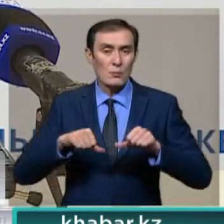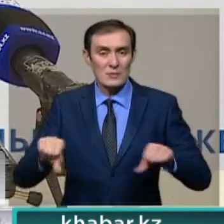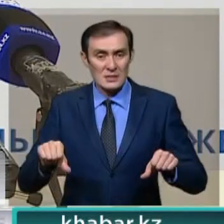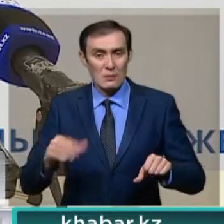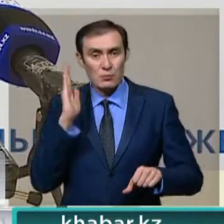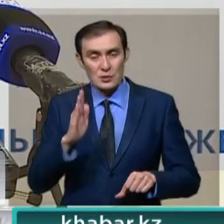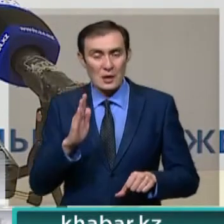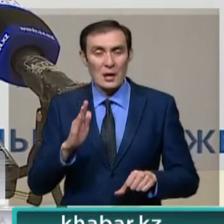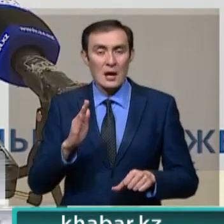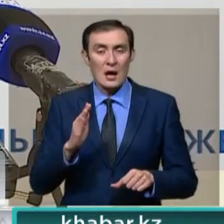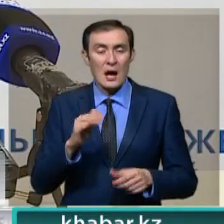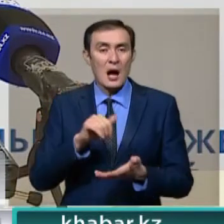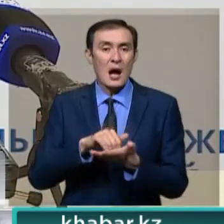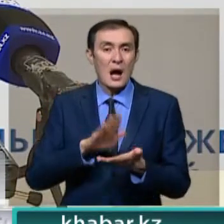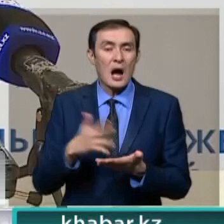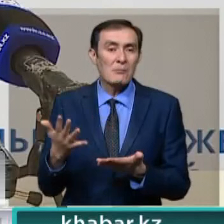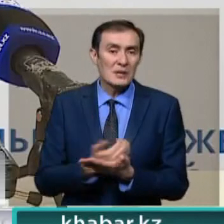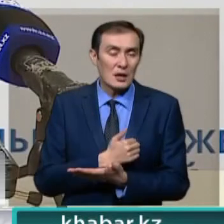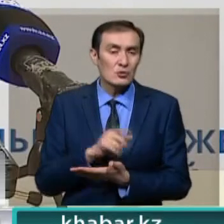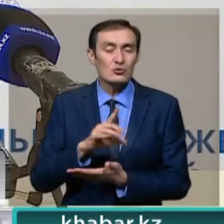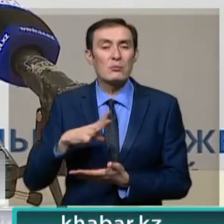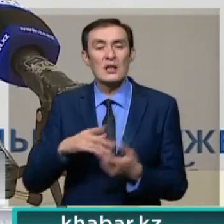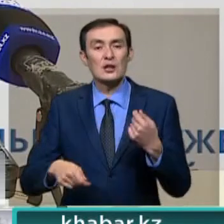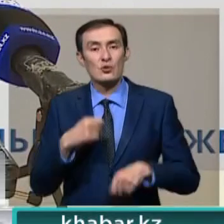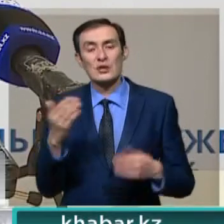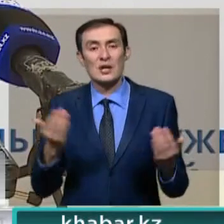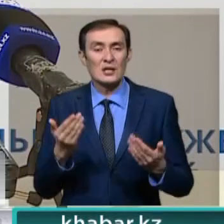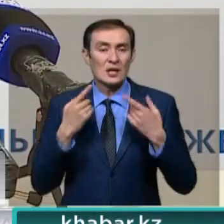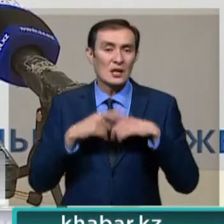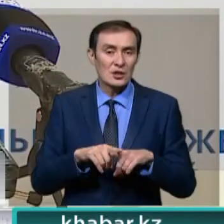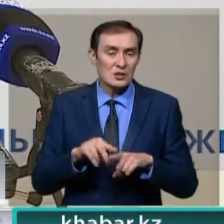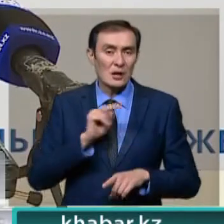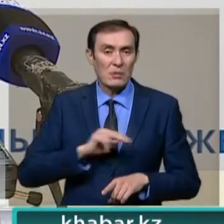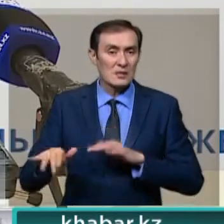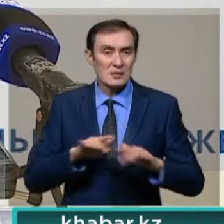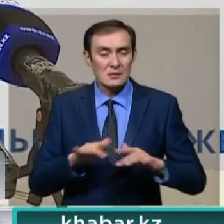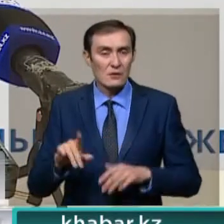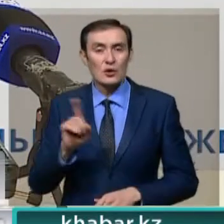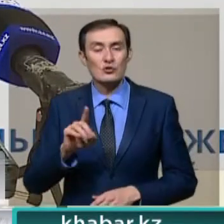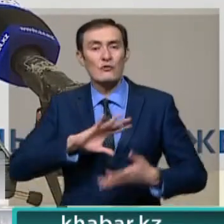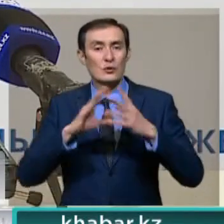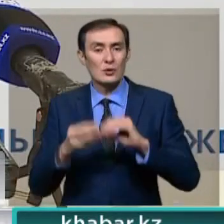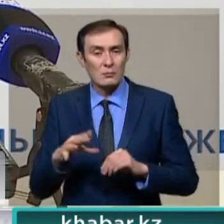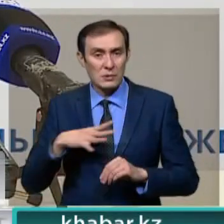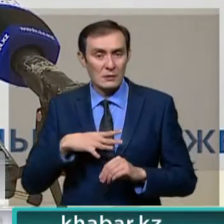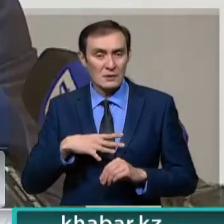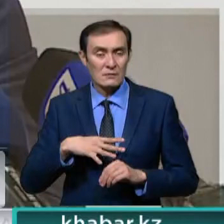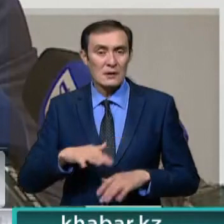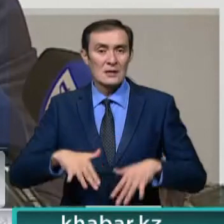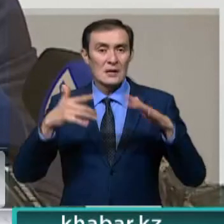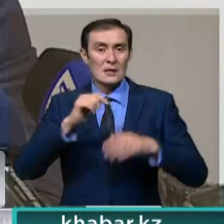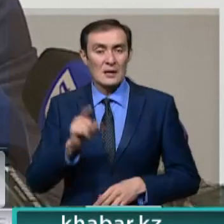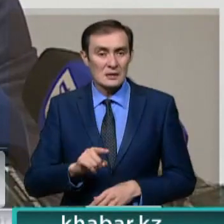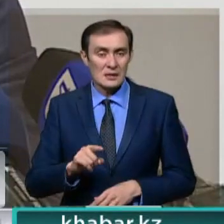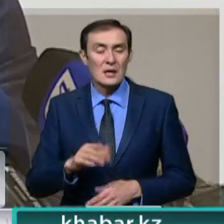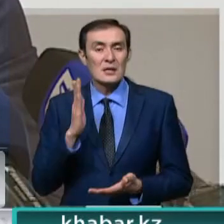определит, что было, может быть, нарушение каких-то технологических процессов, что привело к выбросу залпового метана. Есть круг